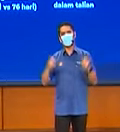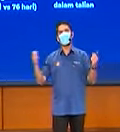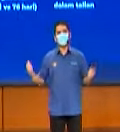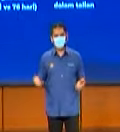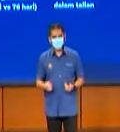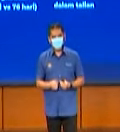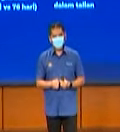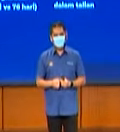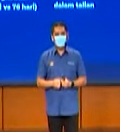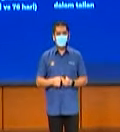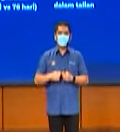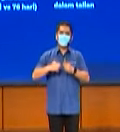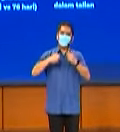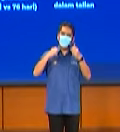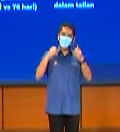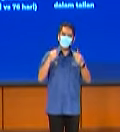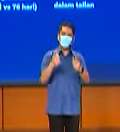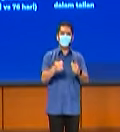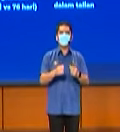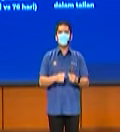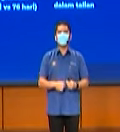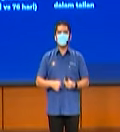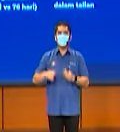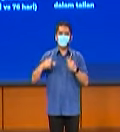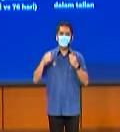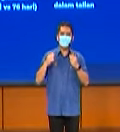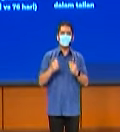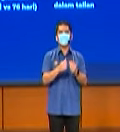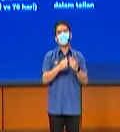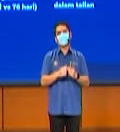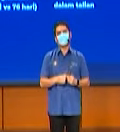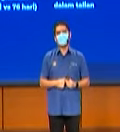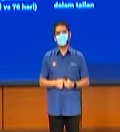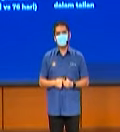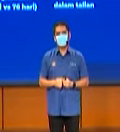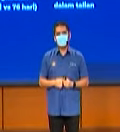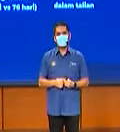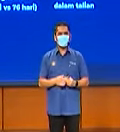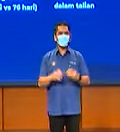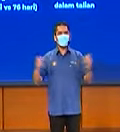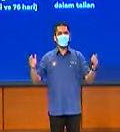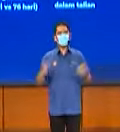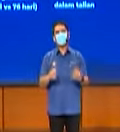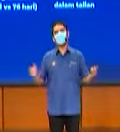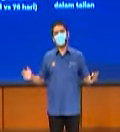kita akan ke sekolah mendapatkan keputusan peperiksaan mendapatkan sleep research kali ini tidak lagi